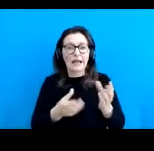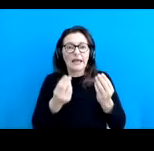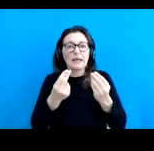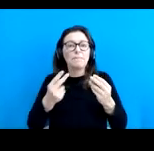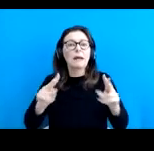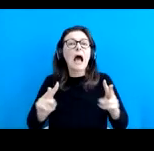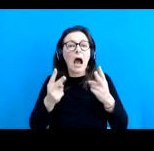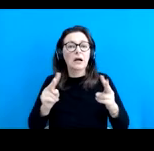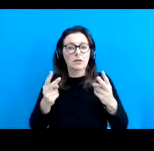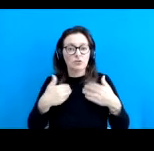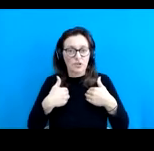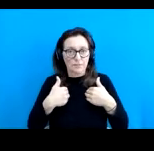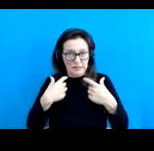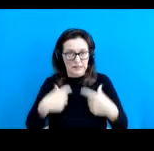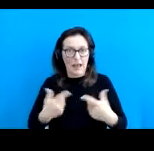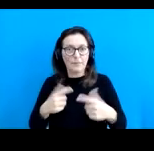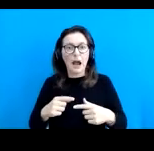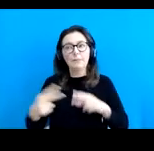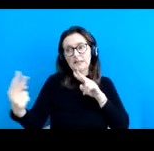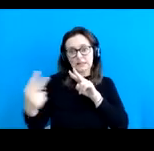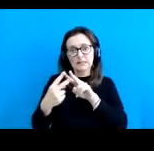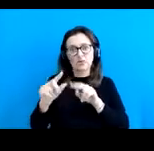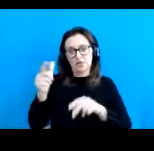z osebo s hiperaktivnostjo.